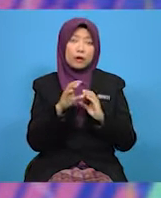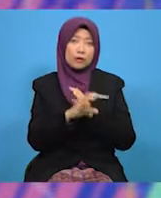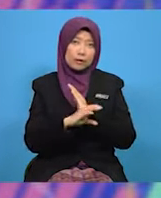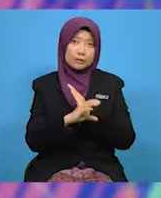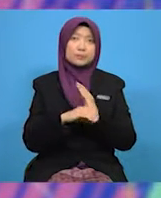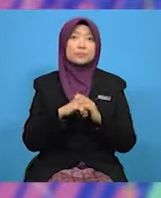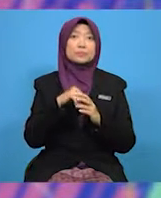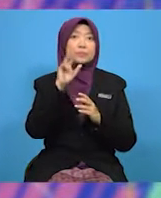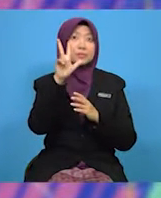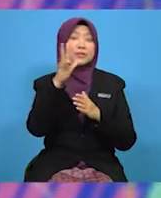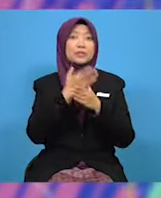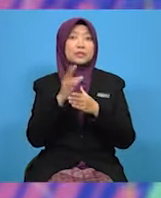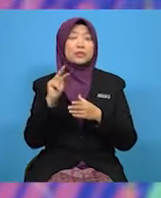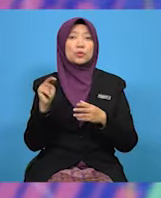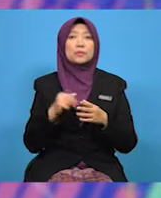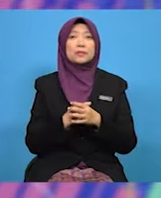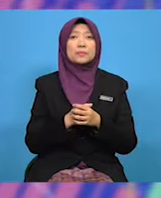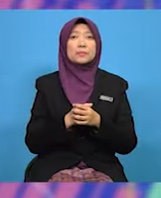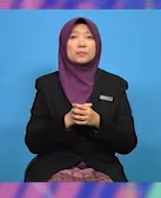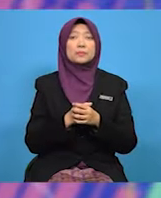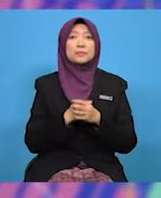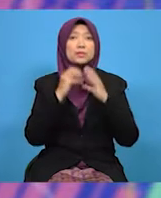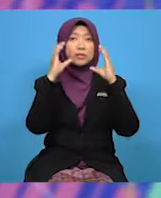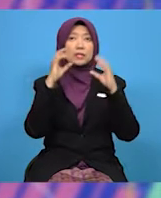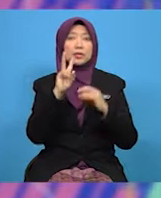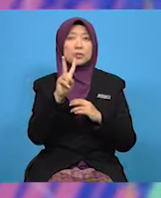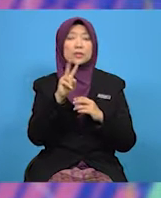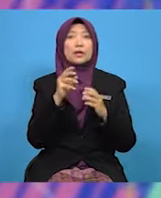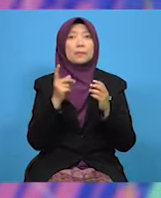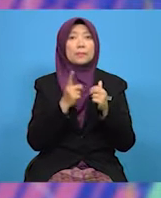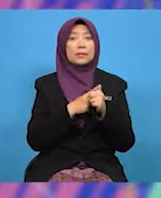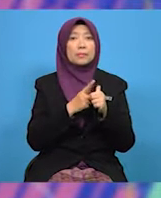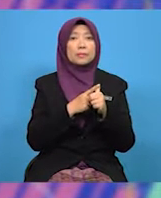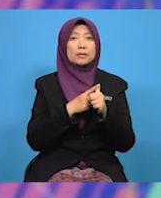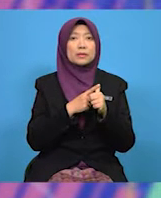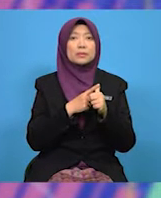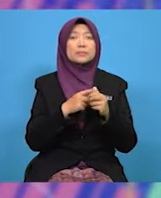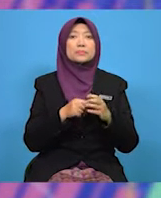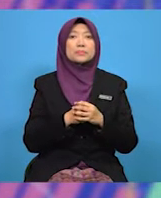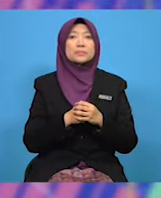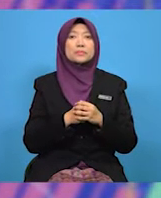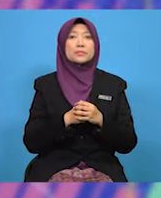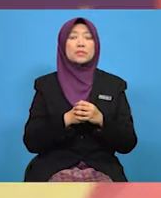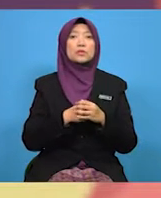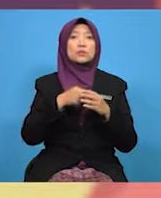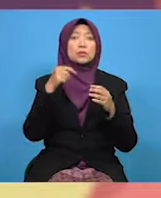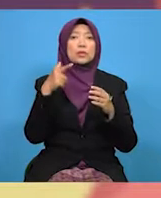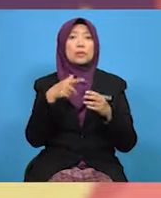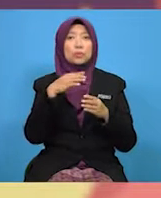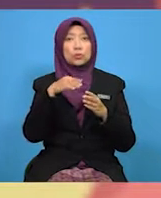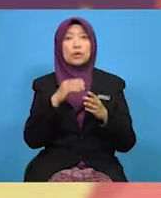sektor menggunakan pendekatan yang kedua yaitu pendekatan suntikan bocoran